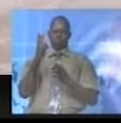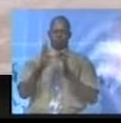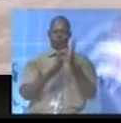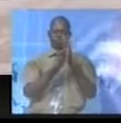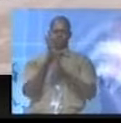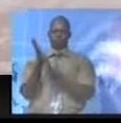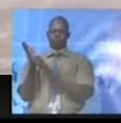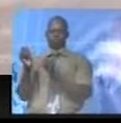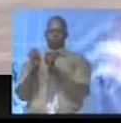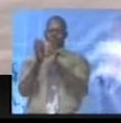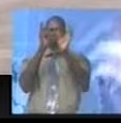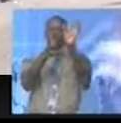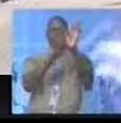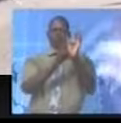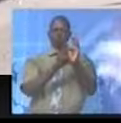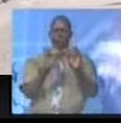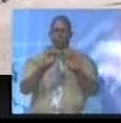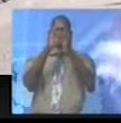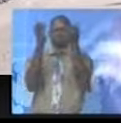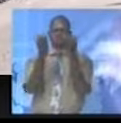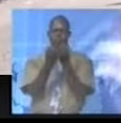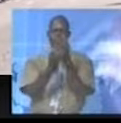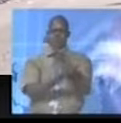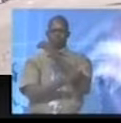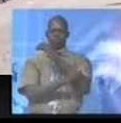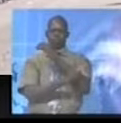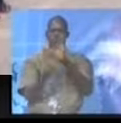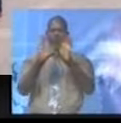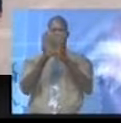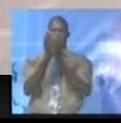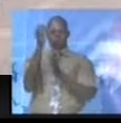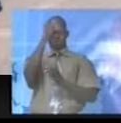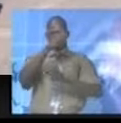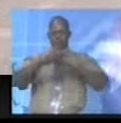la participation d'une délégation taïwanaise, des communautés africaines et